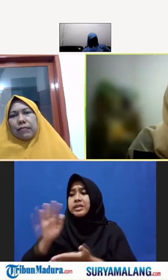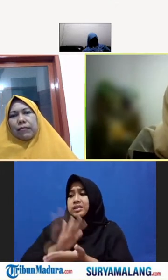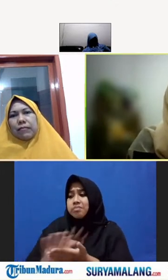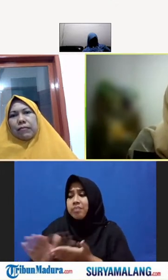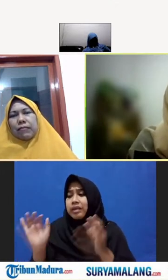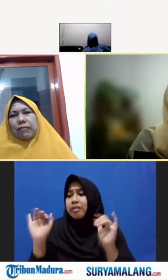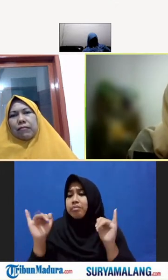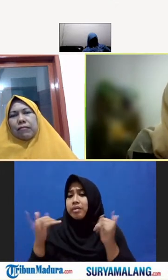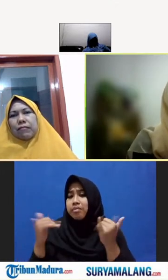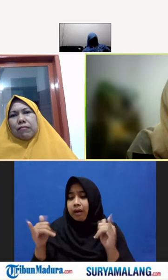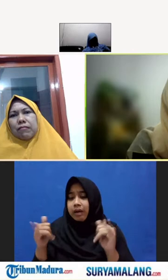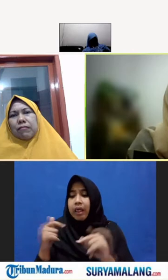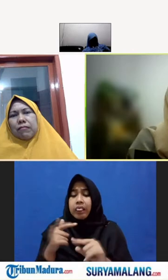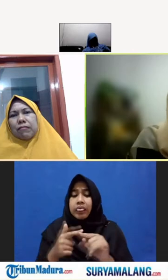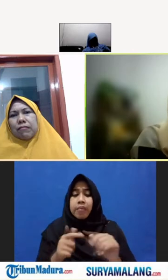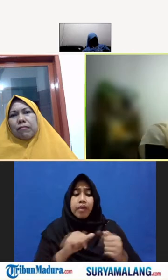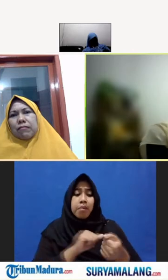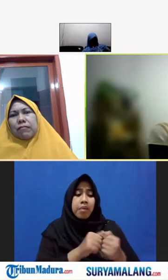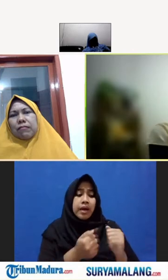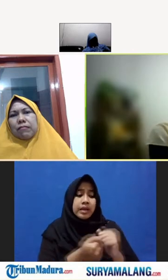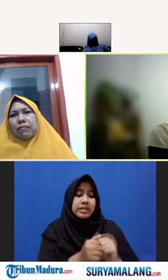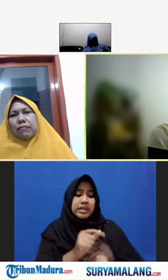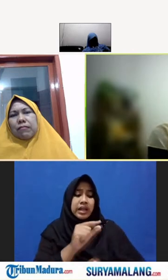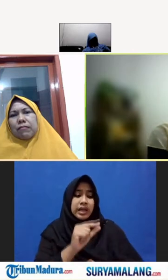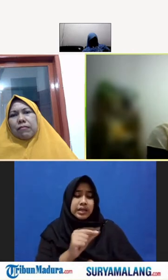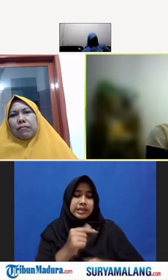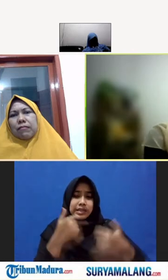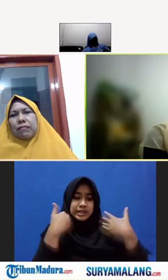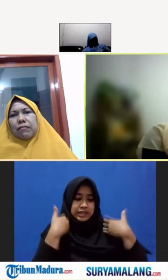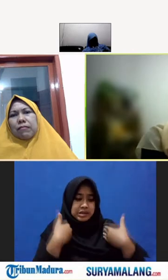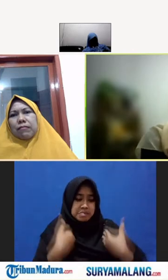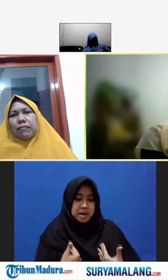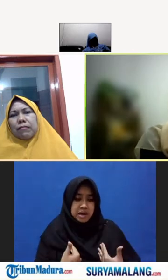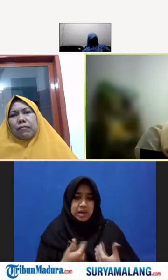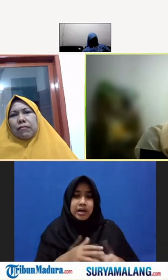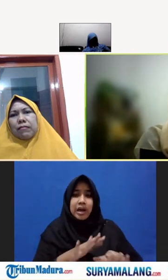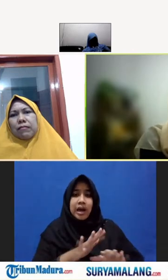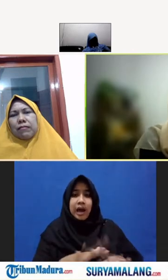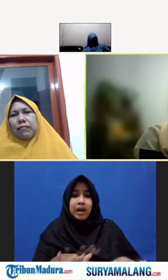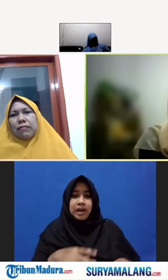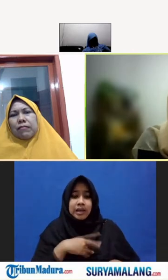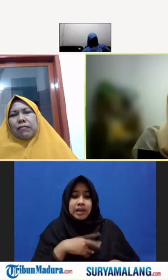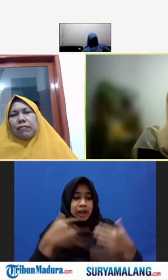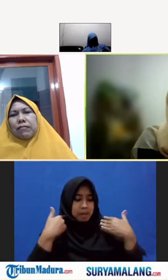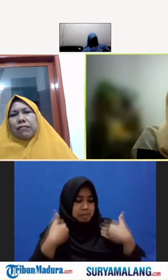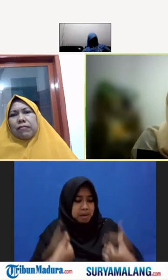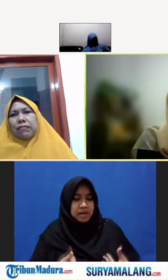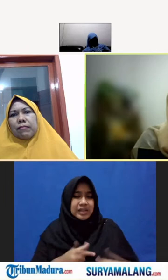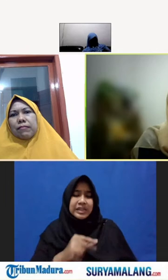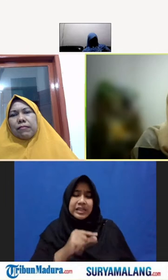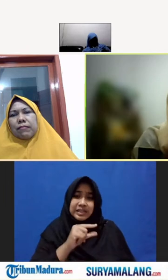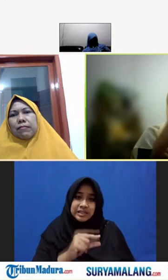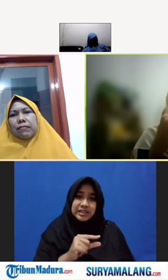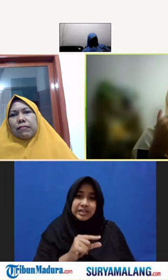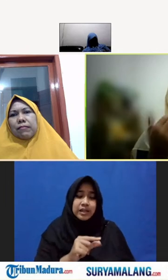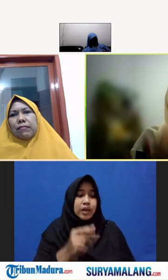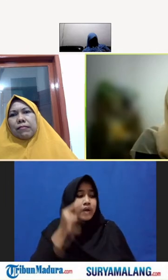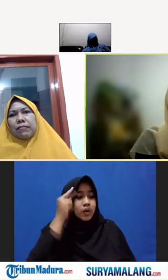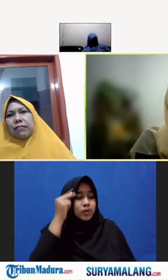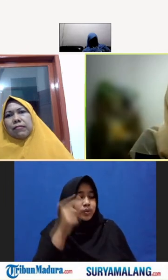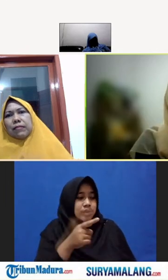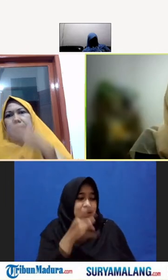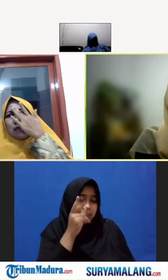Tapi masalah ini kecil di badan anak kita yang kecil. Berarti bagi dia itu tetap masalah